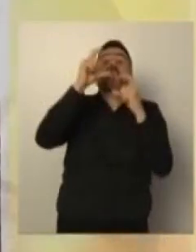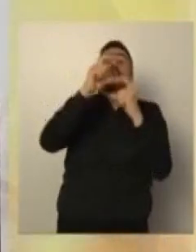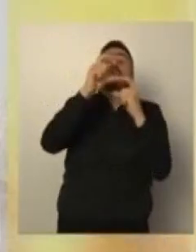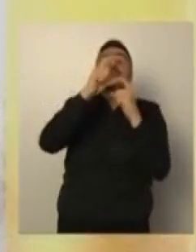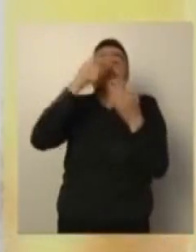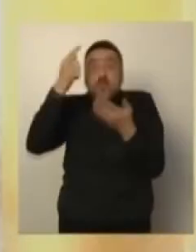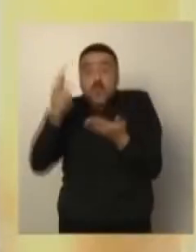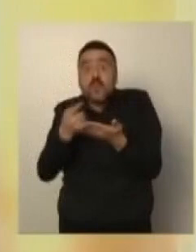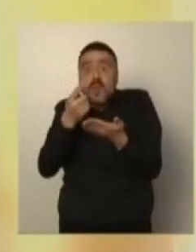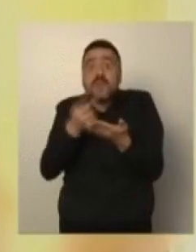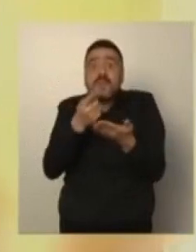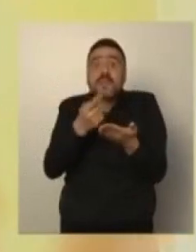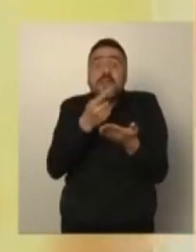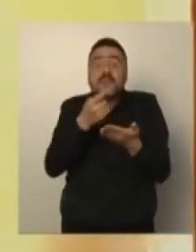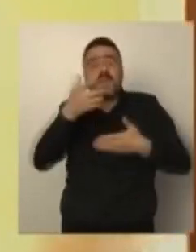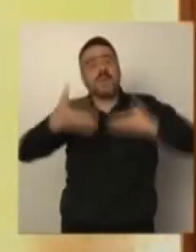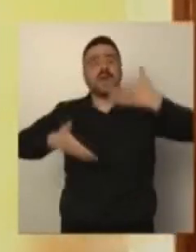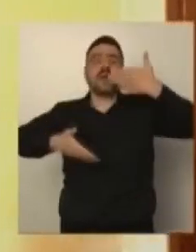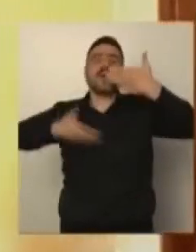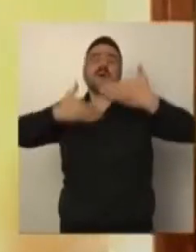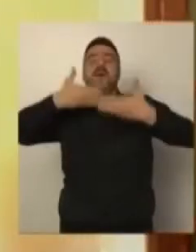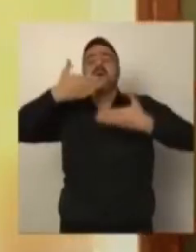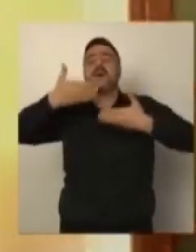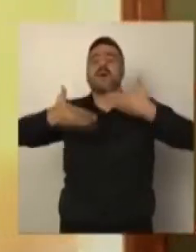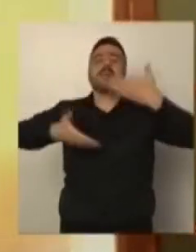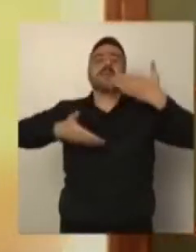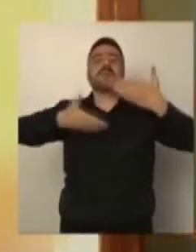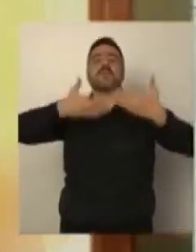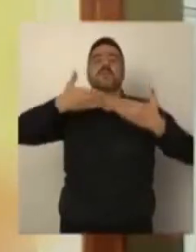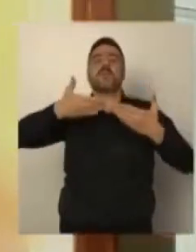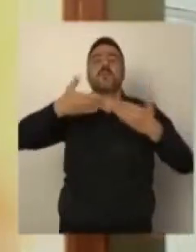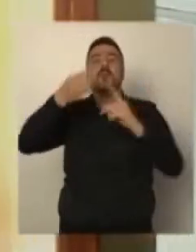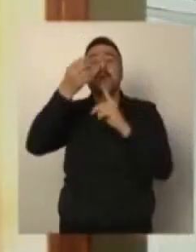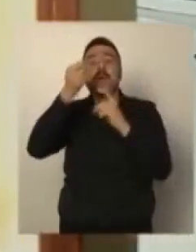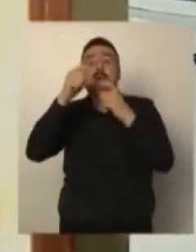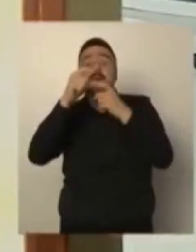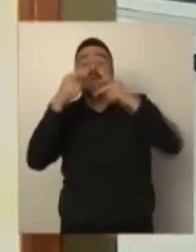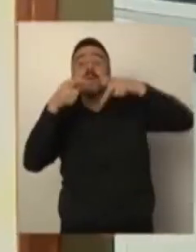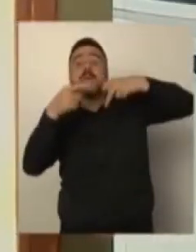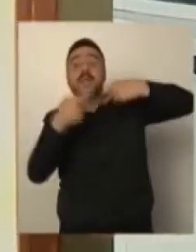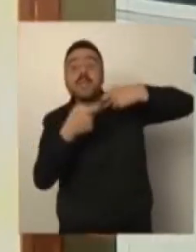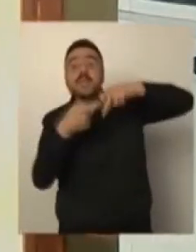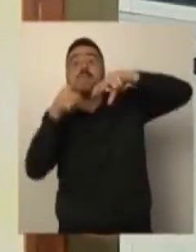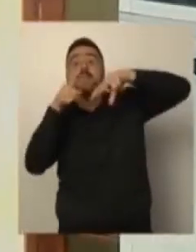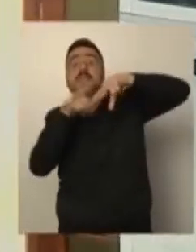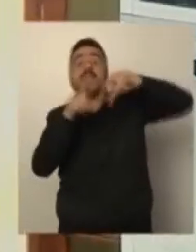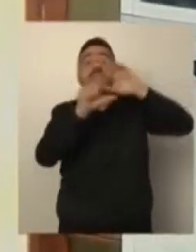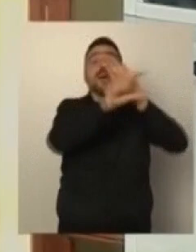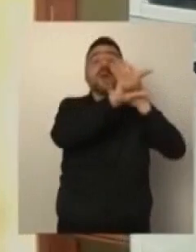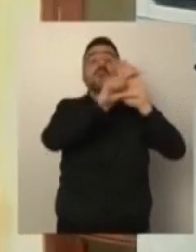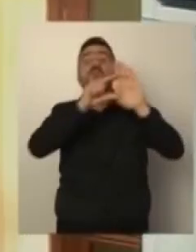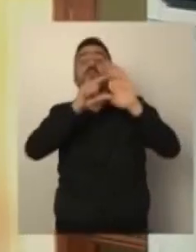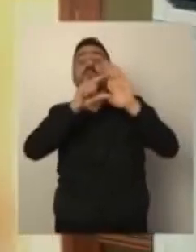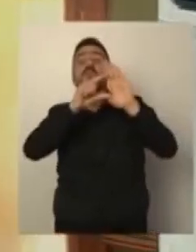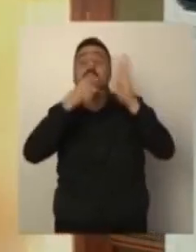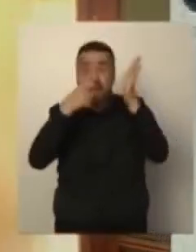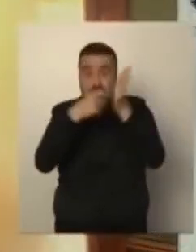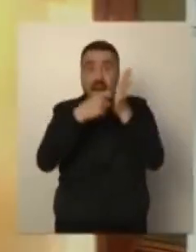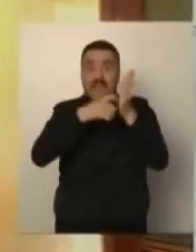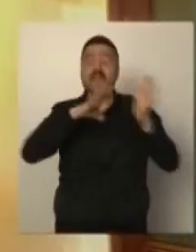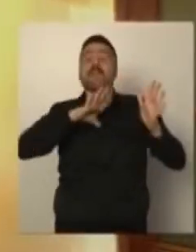doğrudan doğruya ismi geçen Sübhanellezî esra bi abdihi leylen minel mescidil